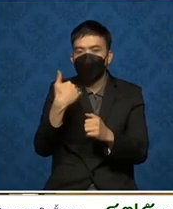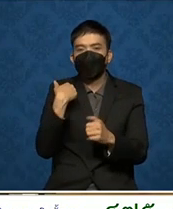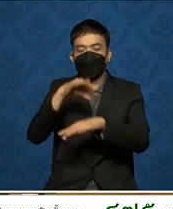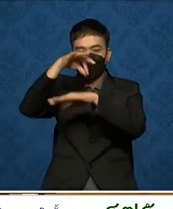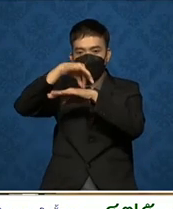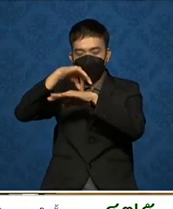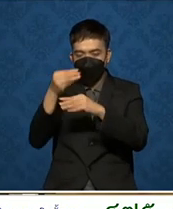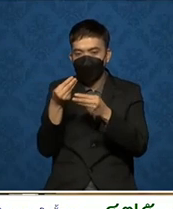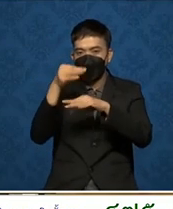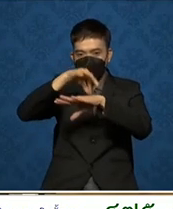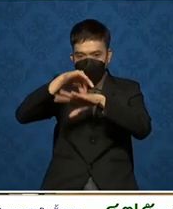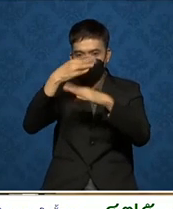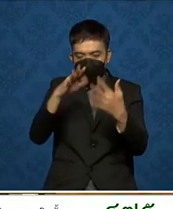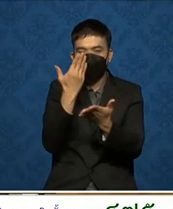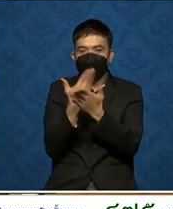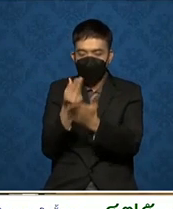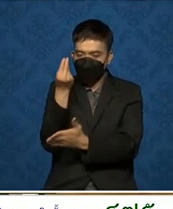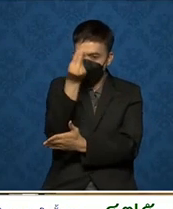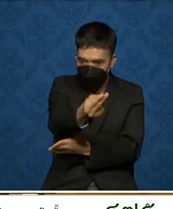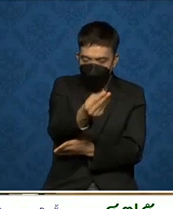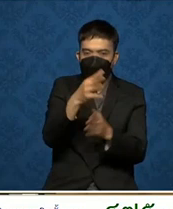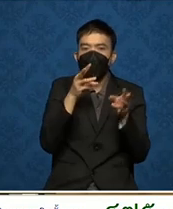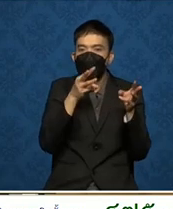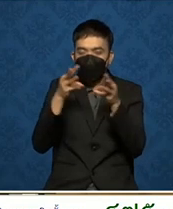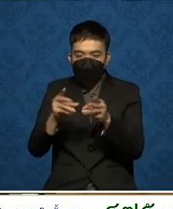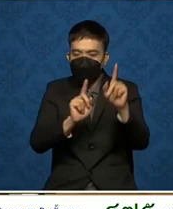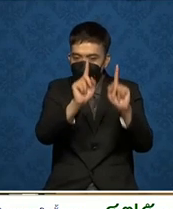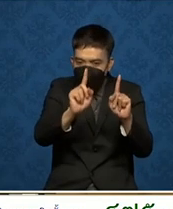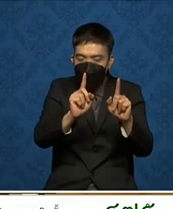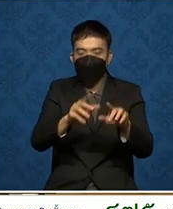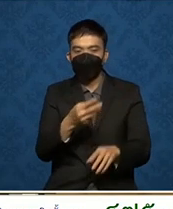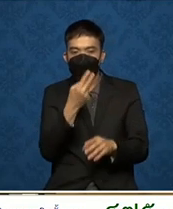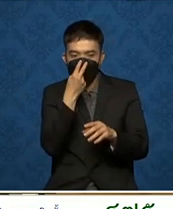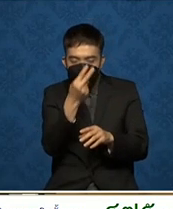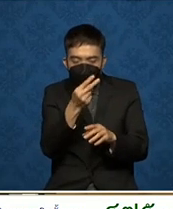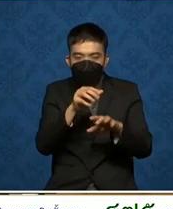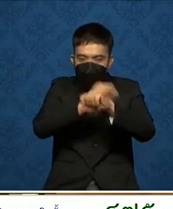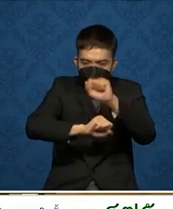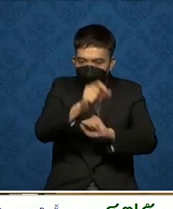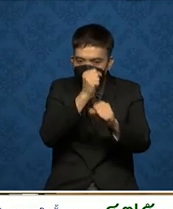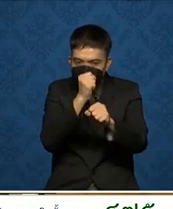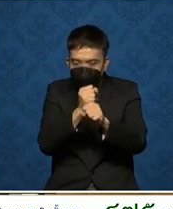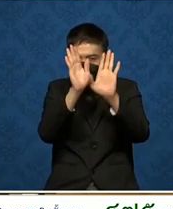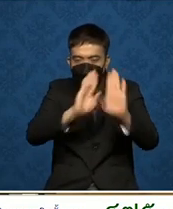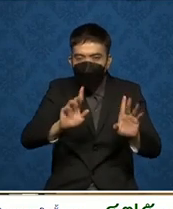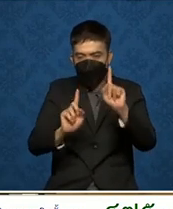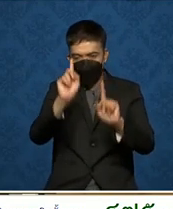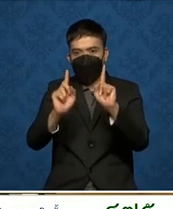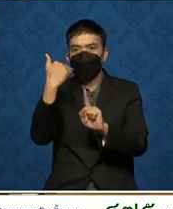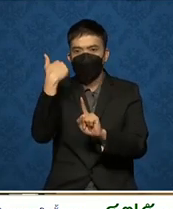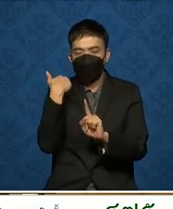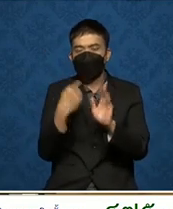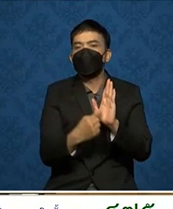แหน่งและหลักเกณฑ์และวิธีการประเมินผลการปฏิบัติงานเพื่อเลื่อนขั้นดังกล่าวแล้วก็ตามดิฉันขอยกตัวอย่